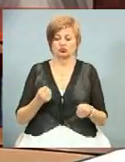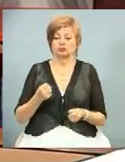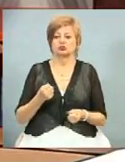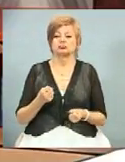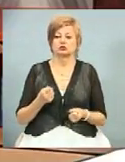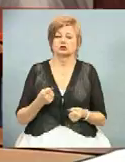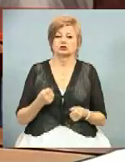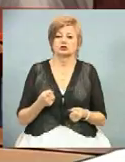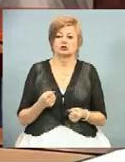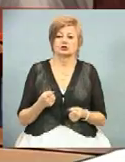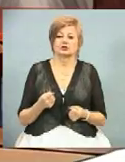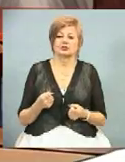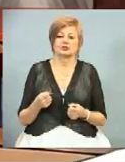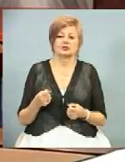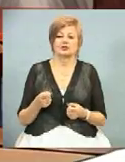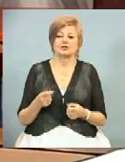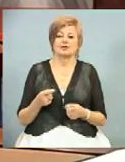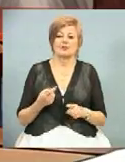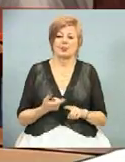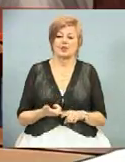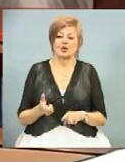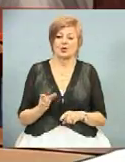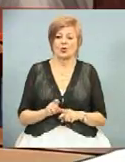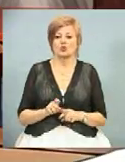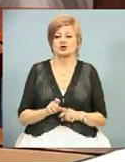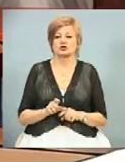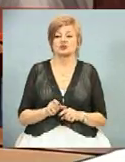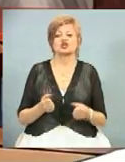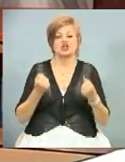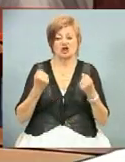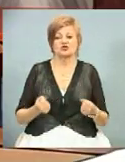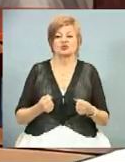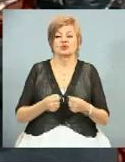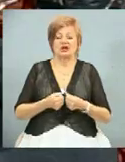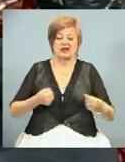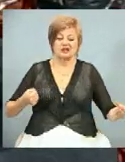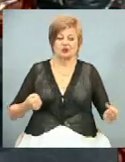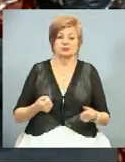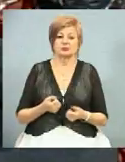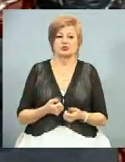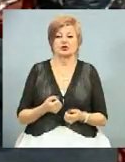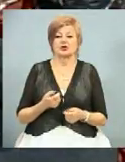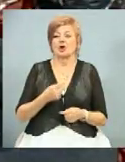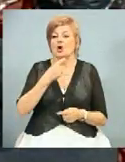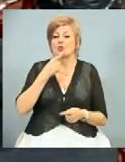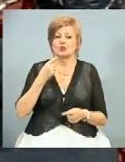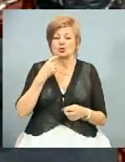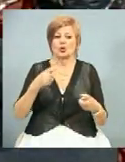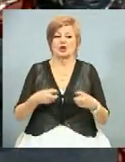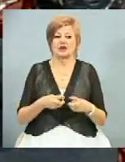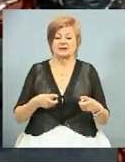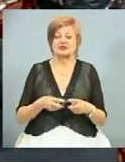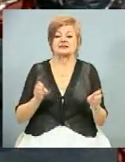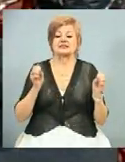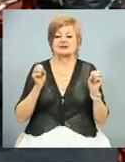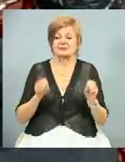вони їх дуже-дуже тяжело розтягнути. Тому що там дуже-дуже багато гуми, так?